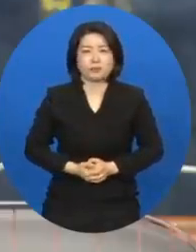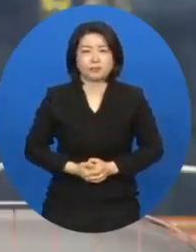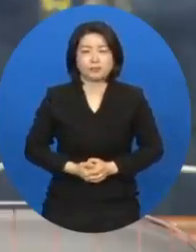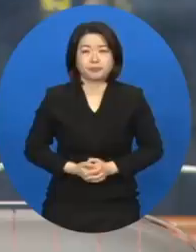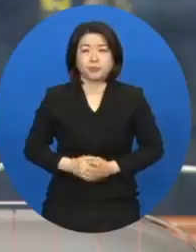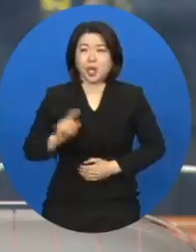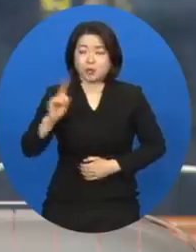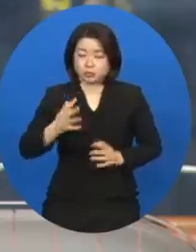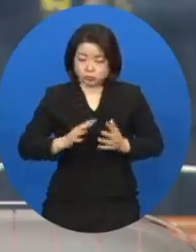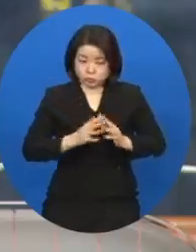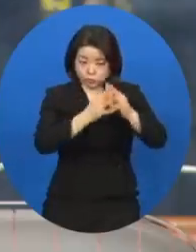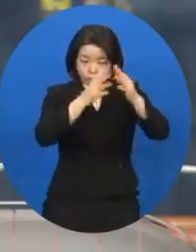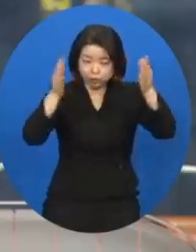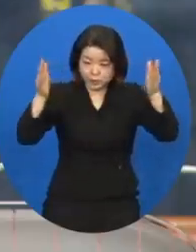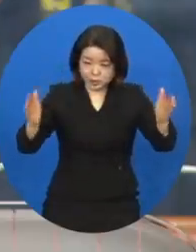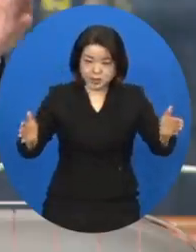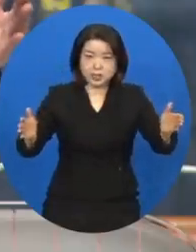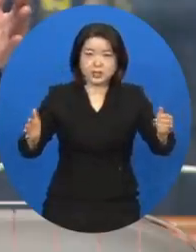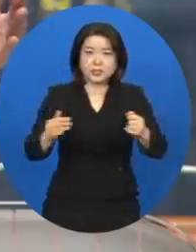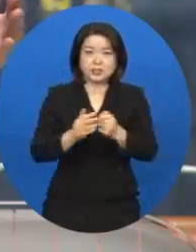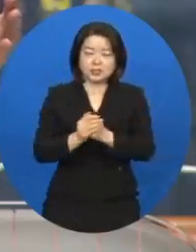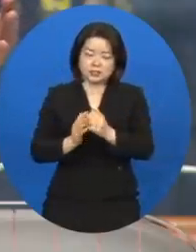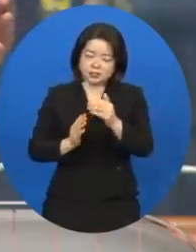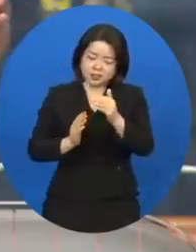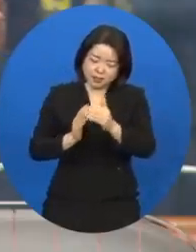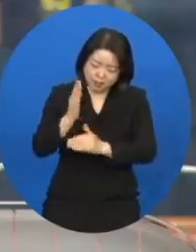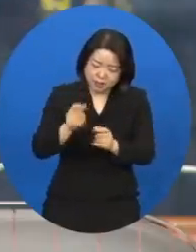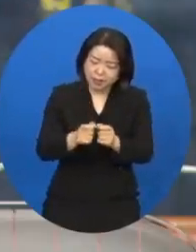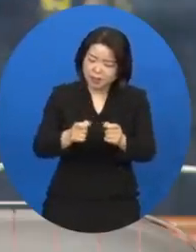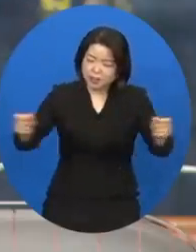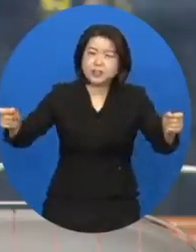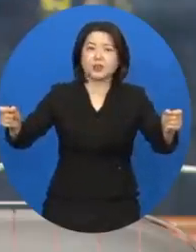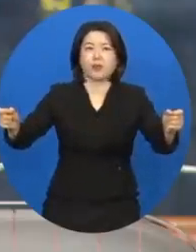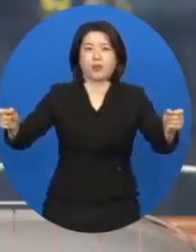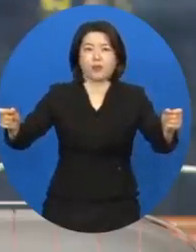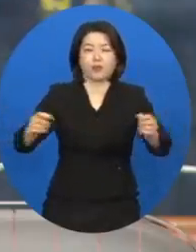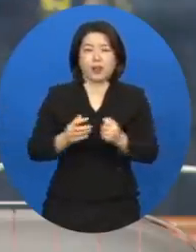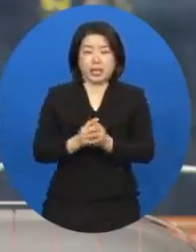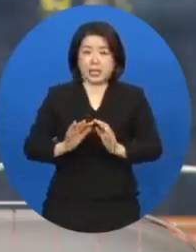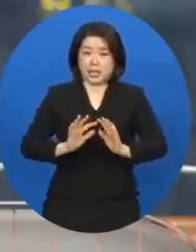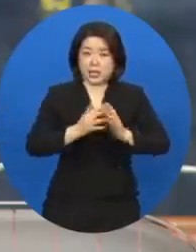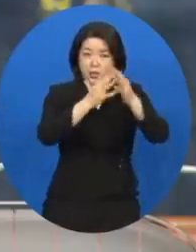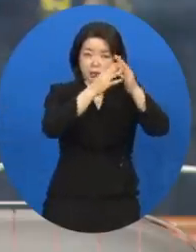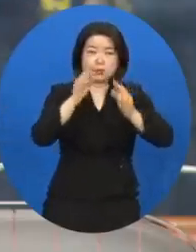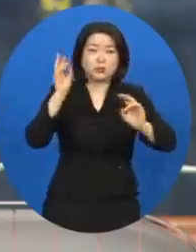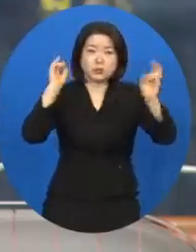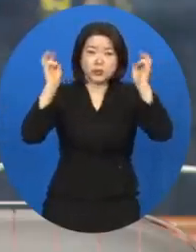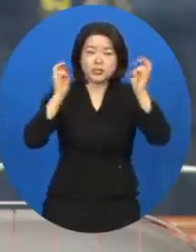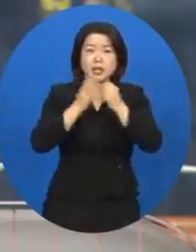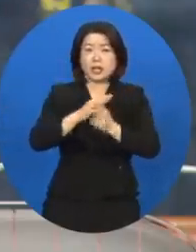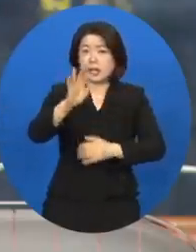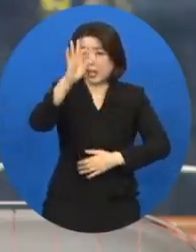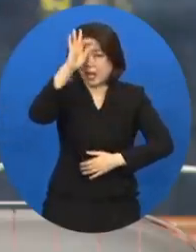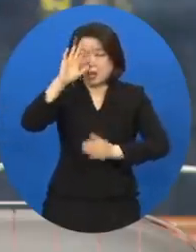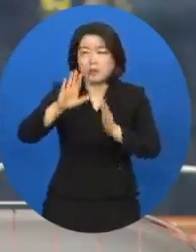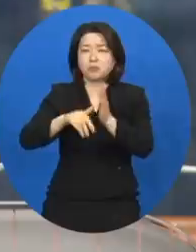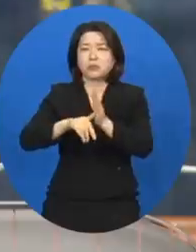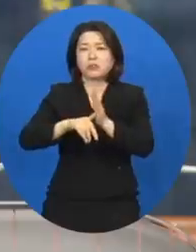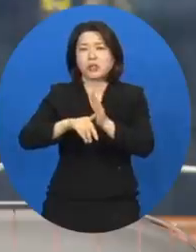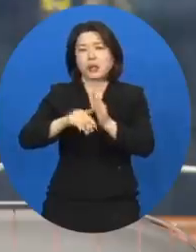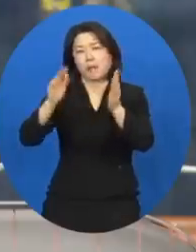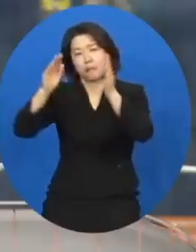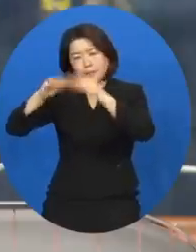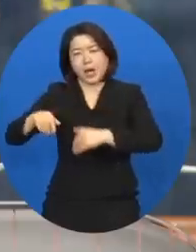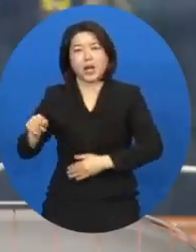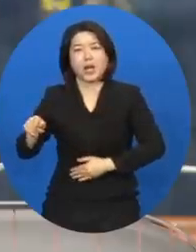우선 공사 기간이 지나치게 길었습니다. 건축회사가 IMF 때 부도가 나서